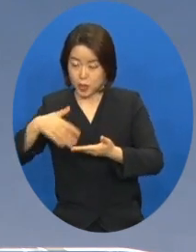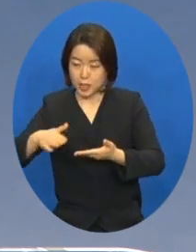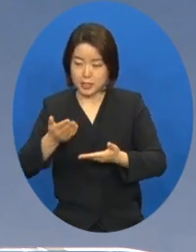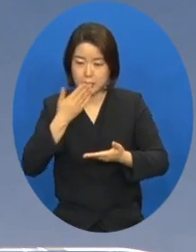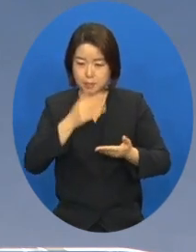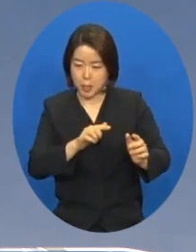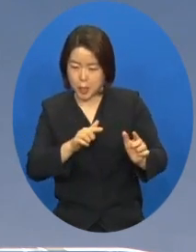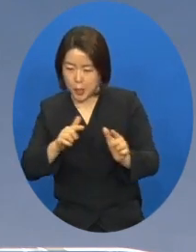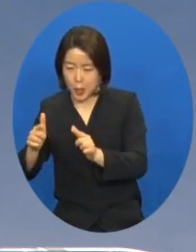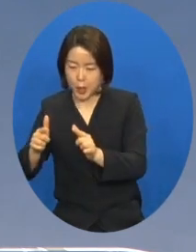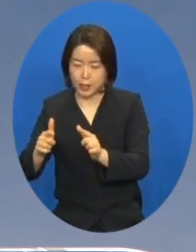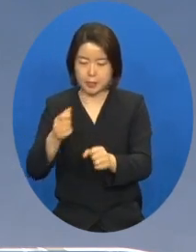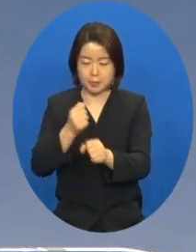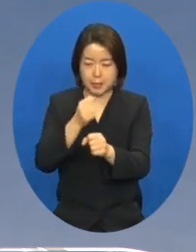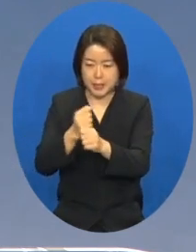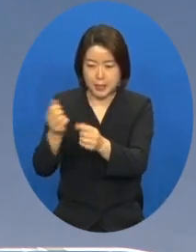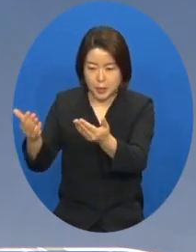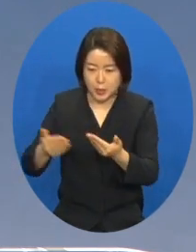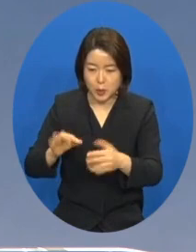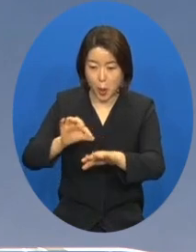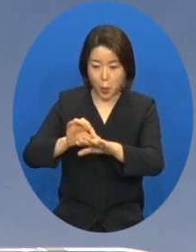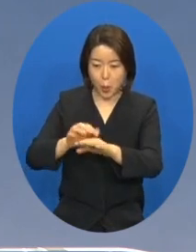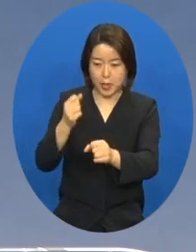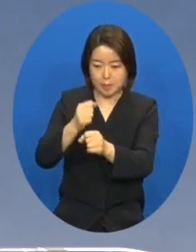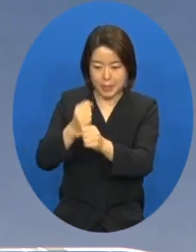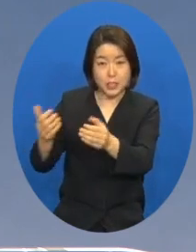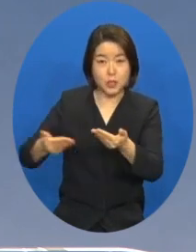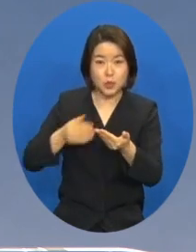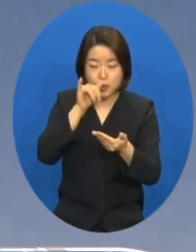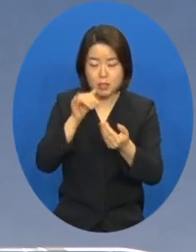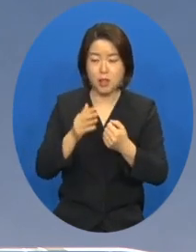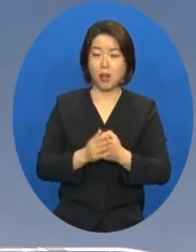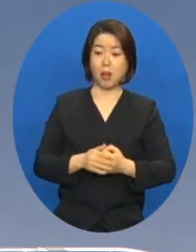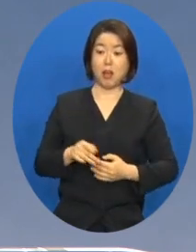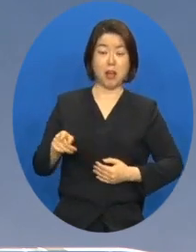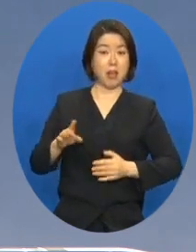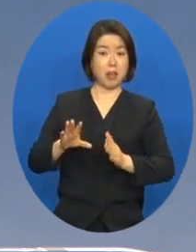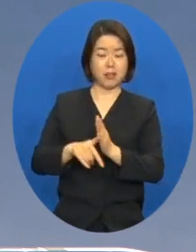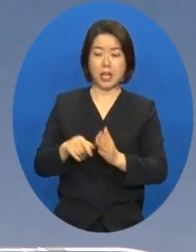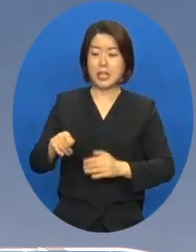내왔어요. 먹음직스럽습니다. 그럴 경우 이 고기가